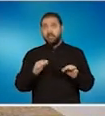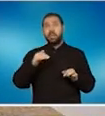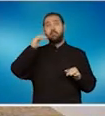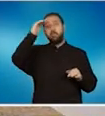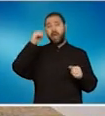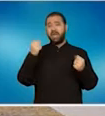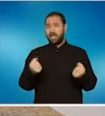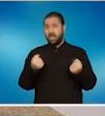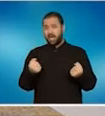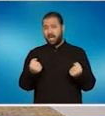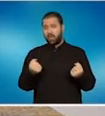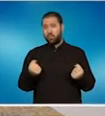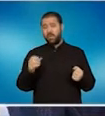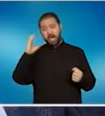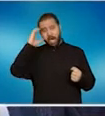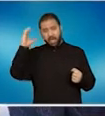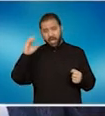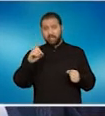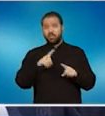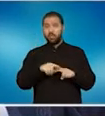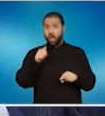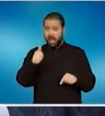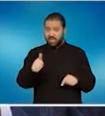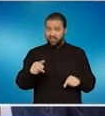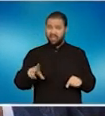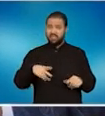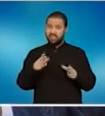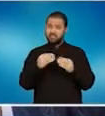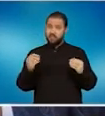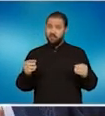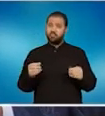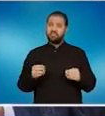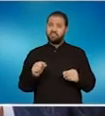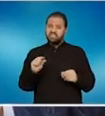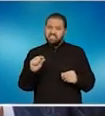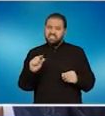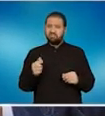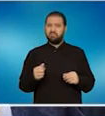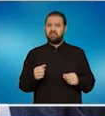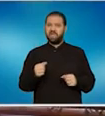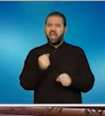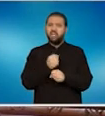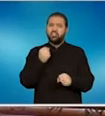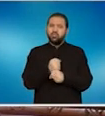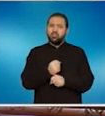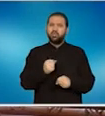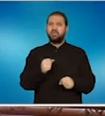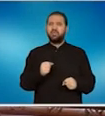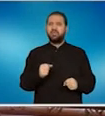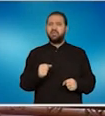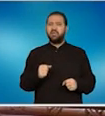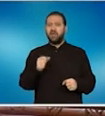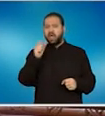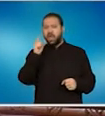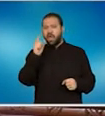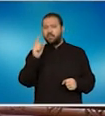E un proiect mare și un proiect greu și cred cu tărie că e mai mult decât simpla truda editorului editorial, de text.